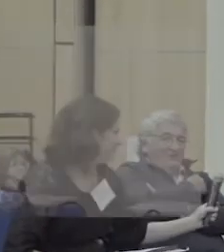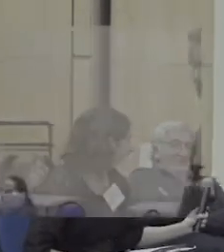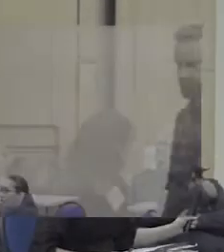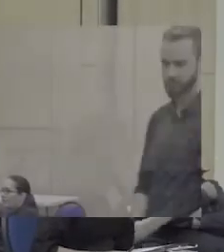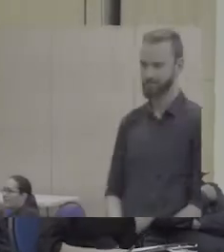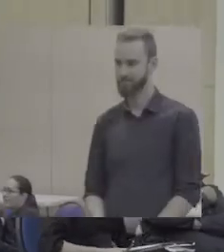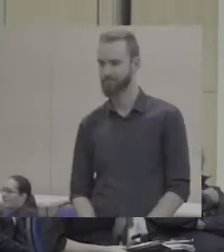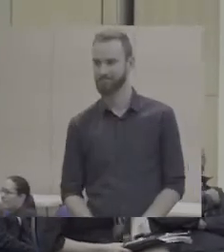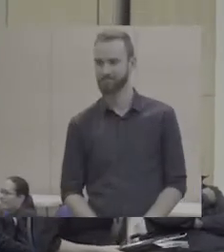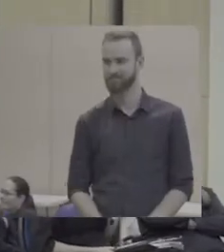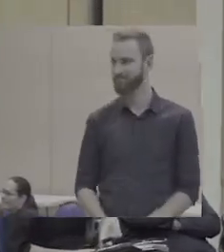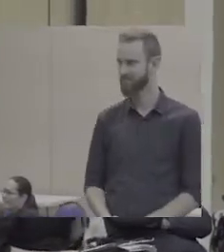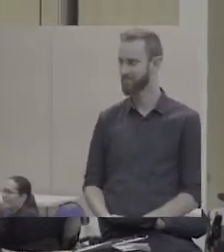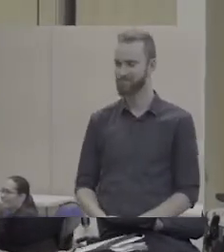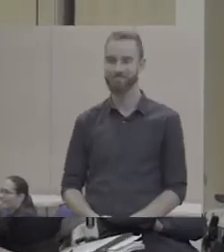Faut-il garder?